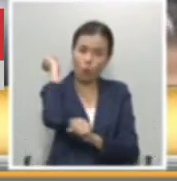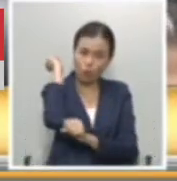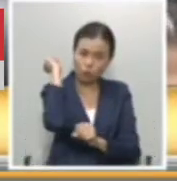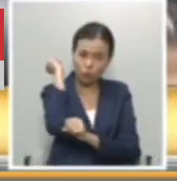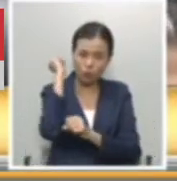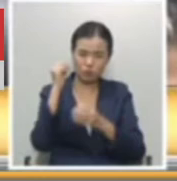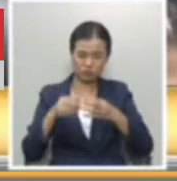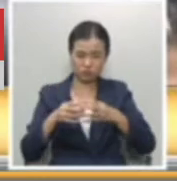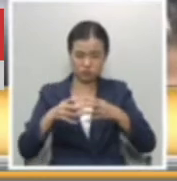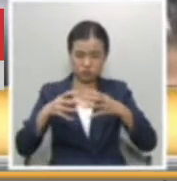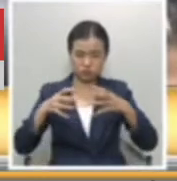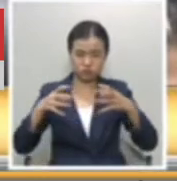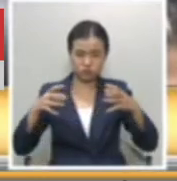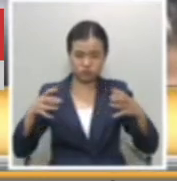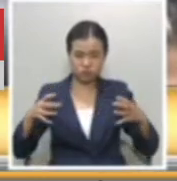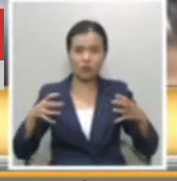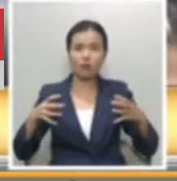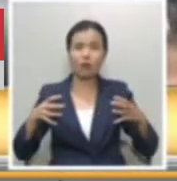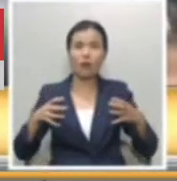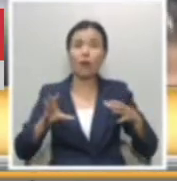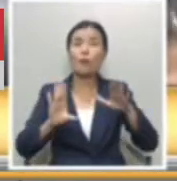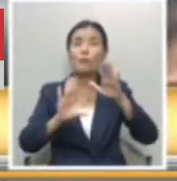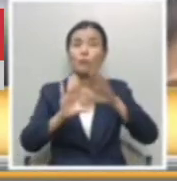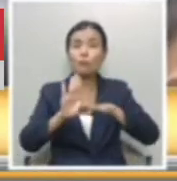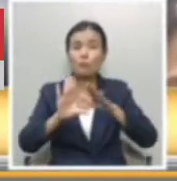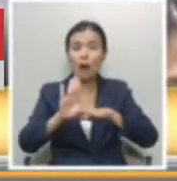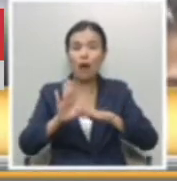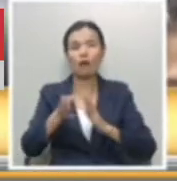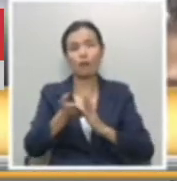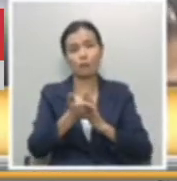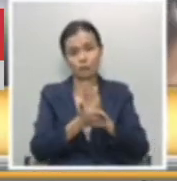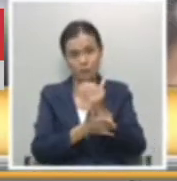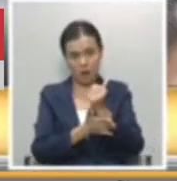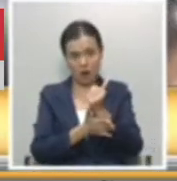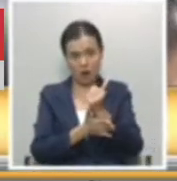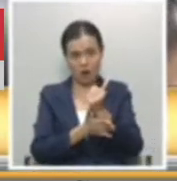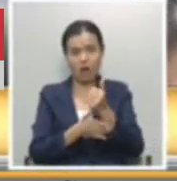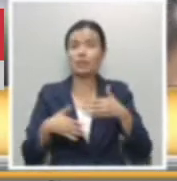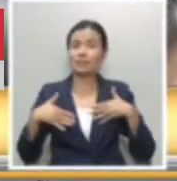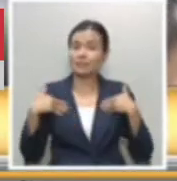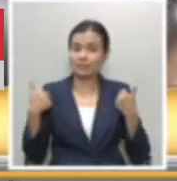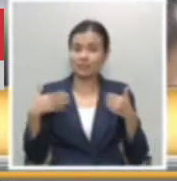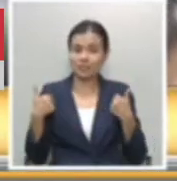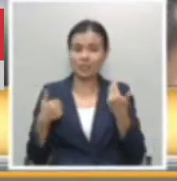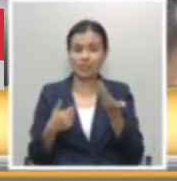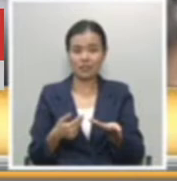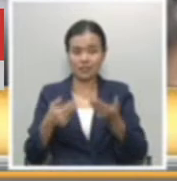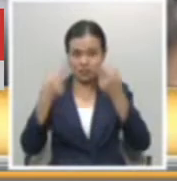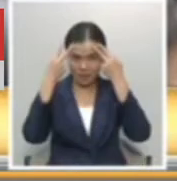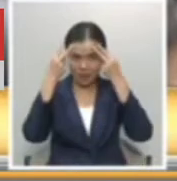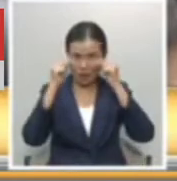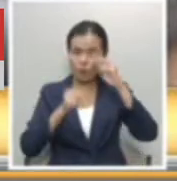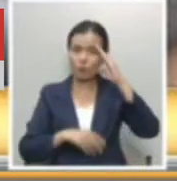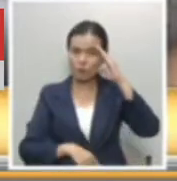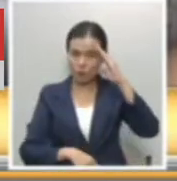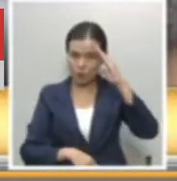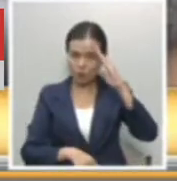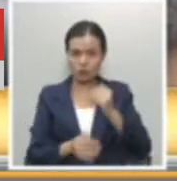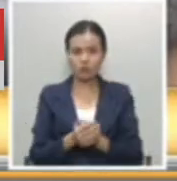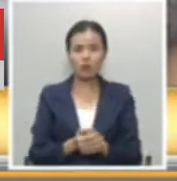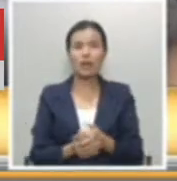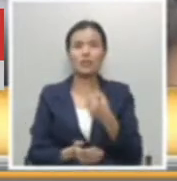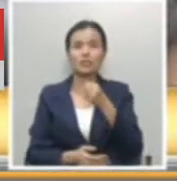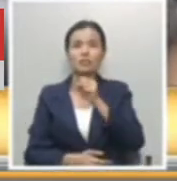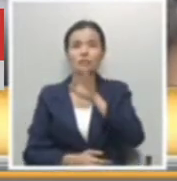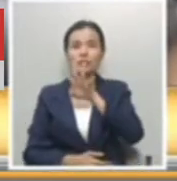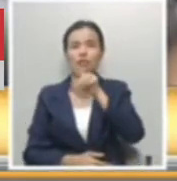ขึ้นล่าสุดลงทะเบียนผ่านไปเป็นที่เรียบร้อยนะครับน่าแสดงความยินดีกับท่านพลเอกประยุทธ์ 14.5